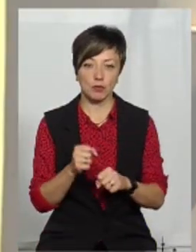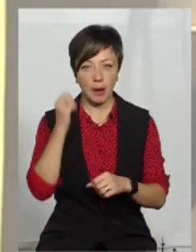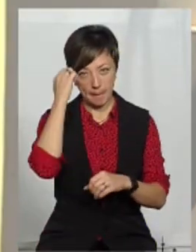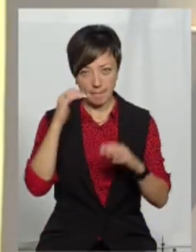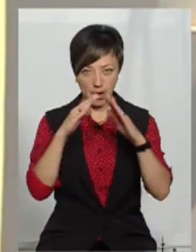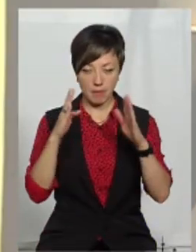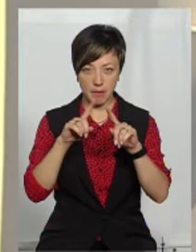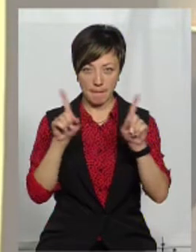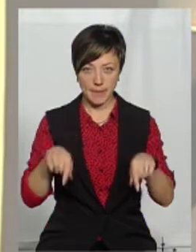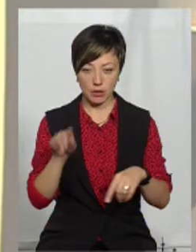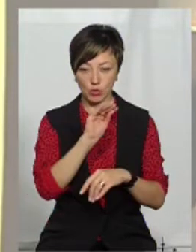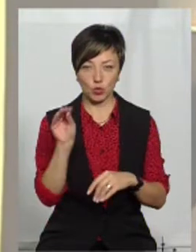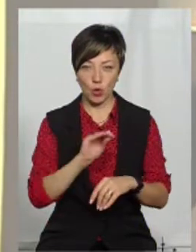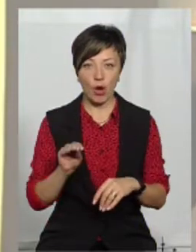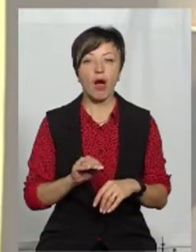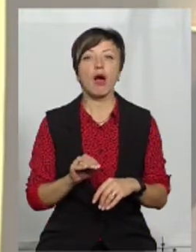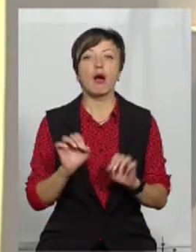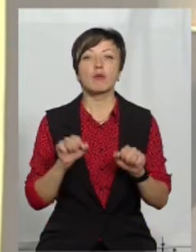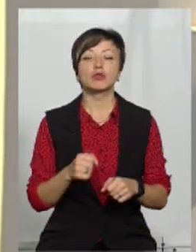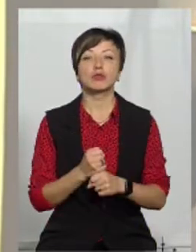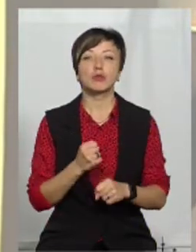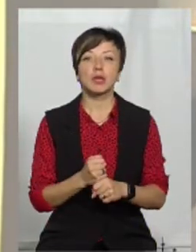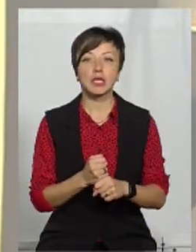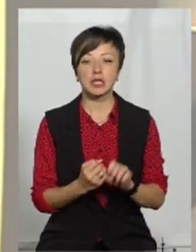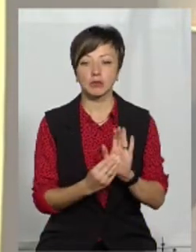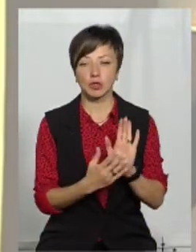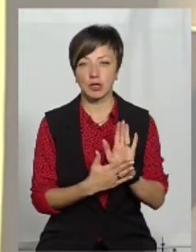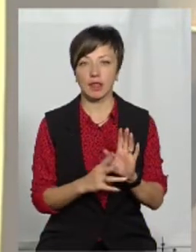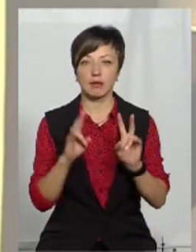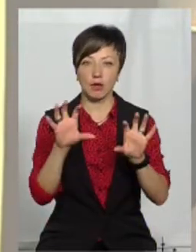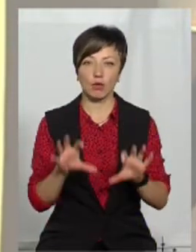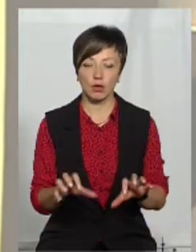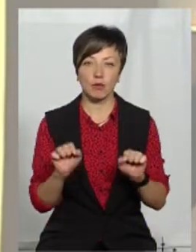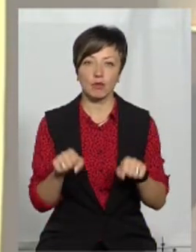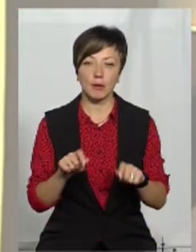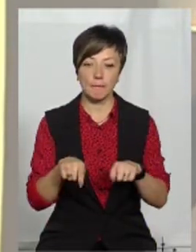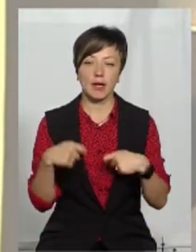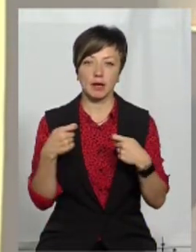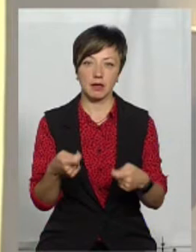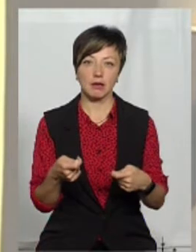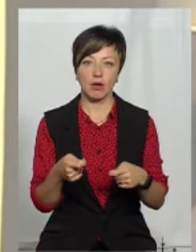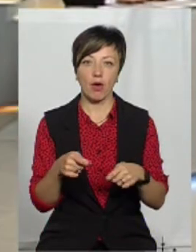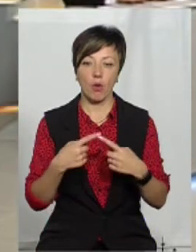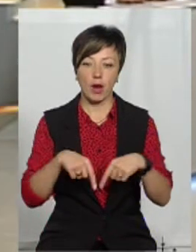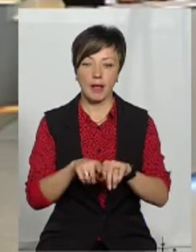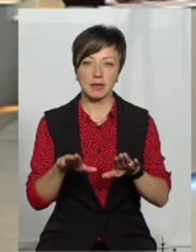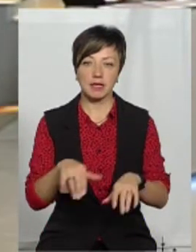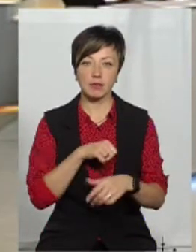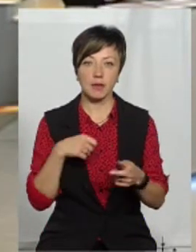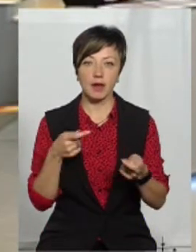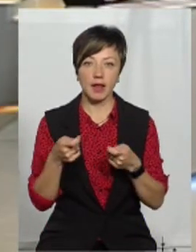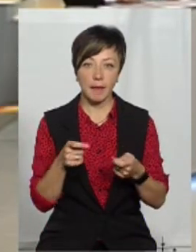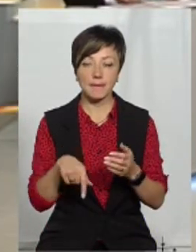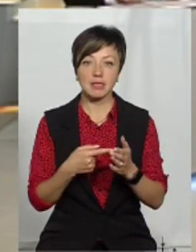пам'ятку, ми можемо зробити її з посланням на законодавство і можемо передати їх органам місцевого самоврядування, але